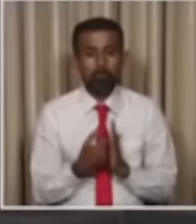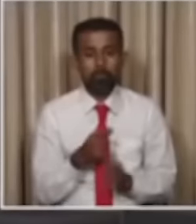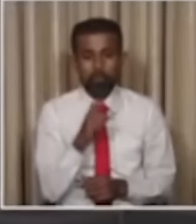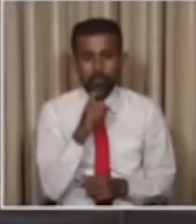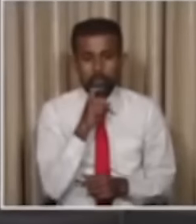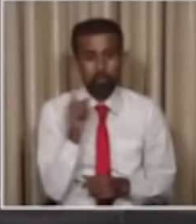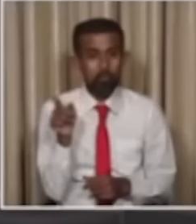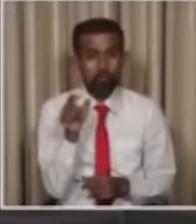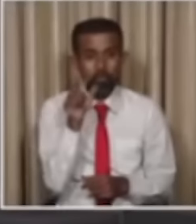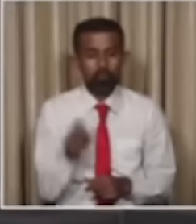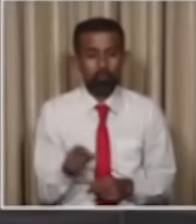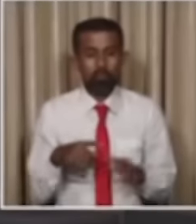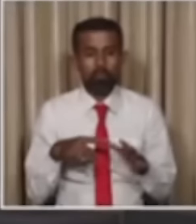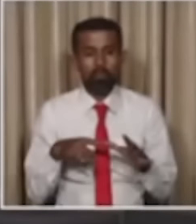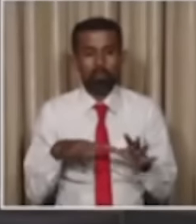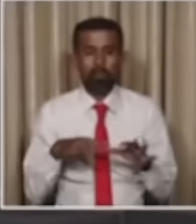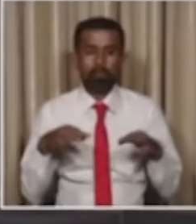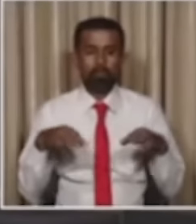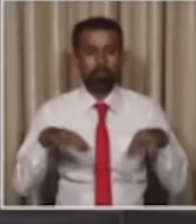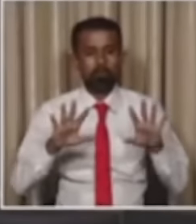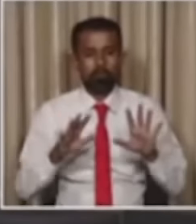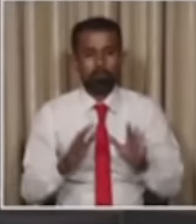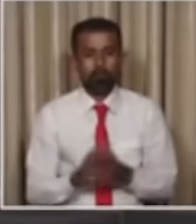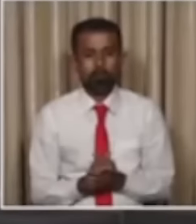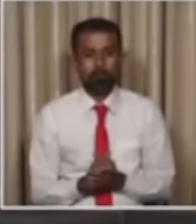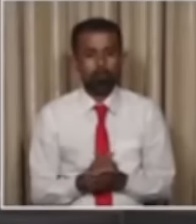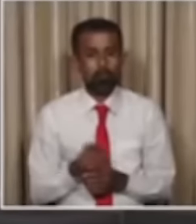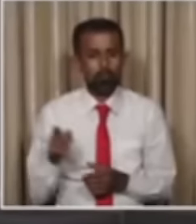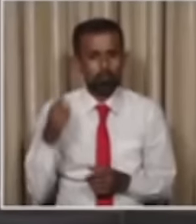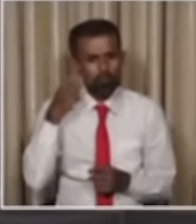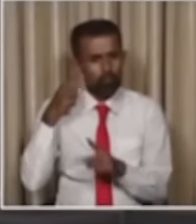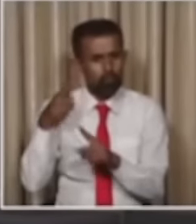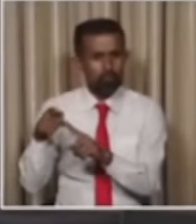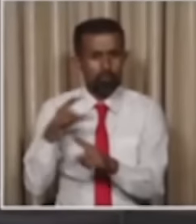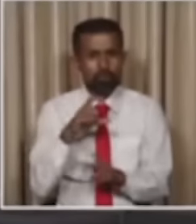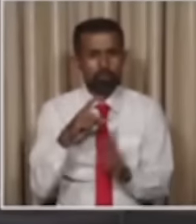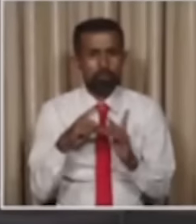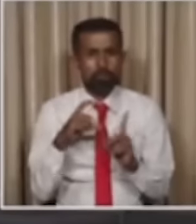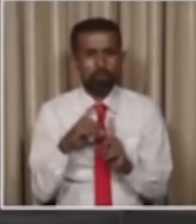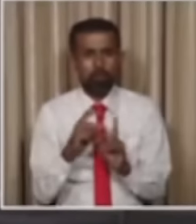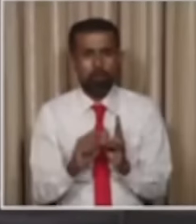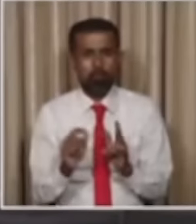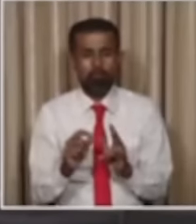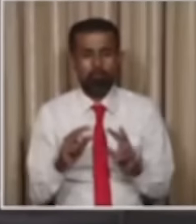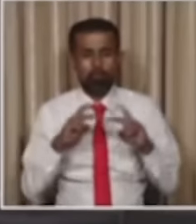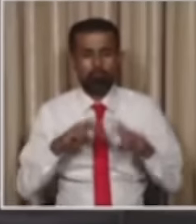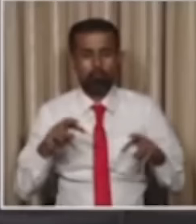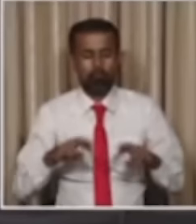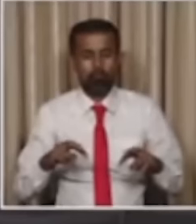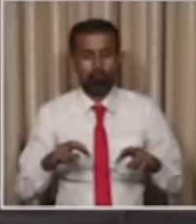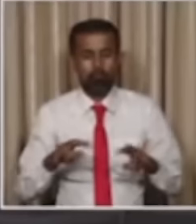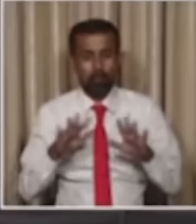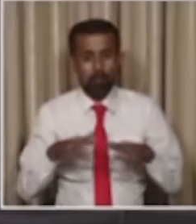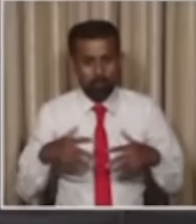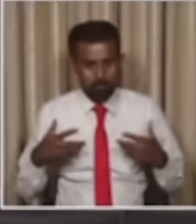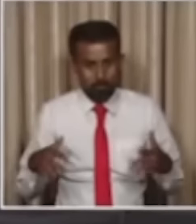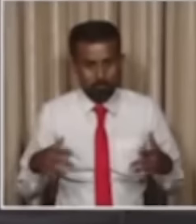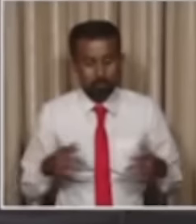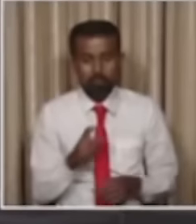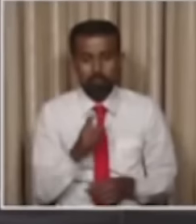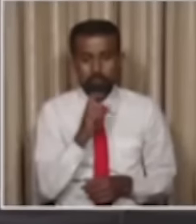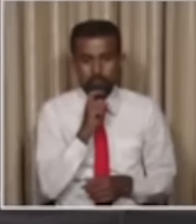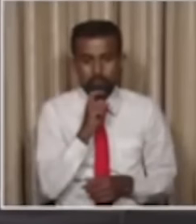මෙම පුද්ගලයා අපමත මුදාහැර ඇත. මොහු සම්බන්ධයෙන් අපරාධ පරීක්ෂණ දෙපාර්තමේන්තුව විමර්ශන අවසන් කරලා